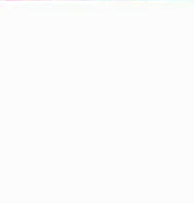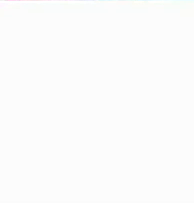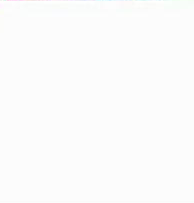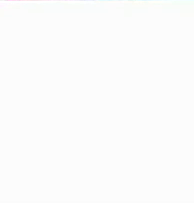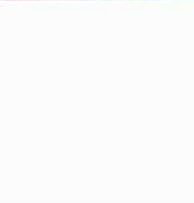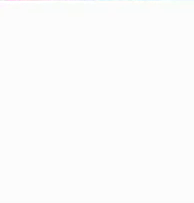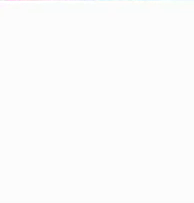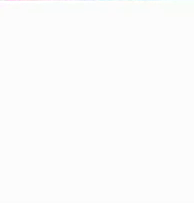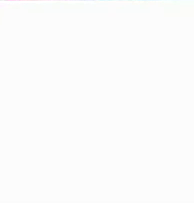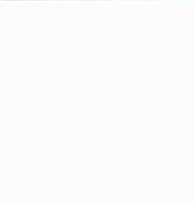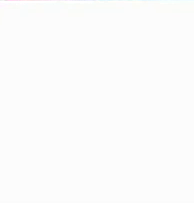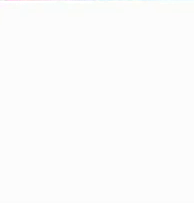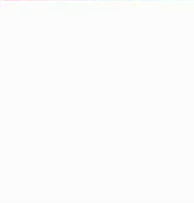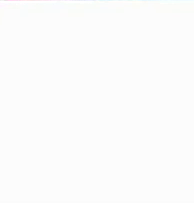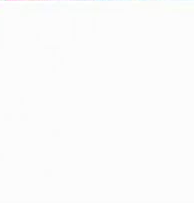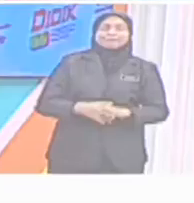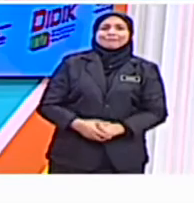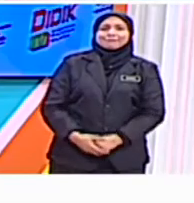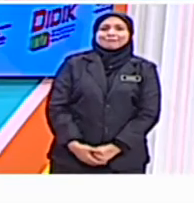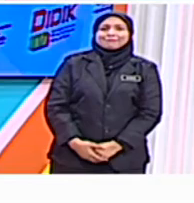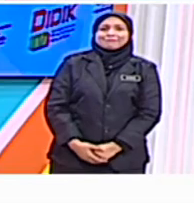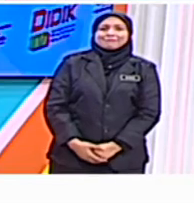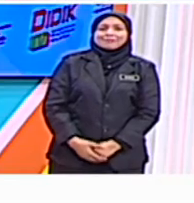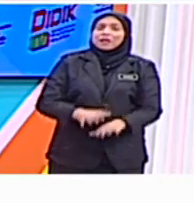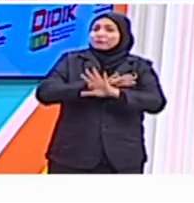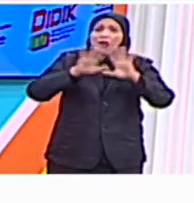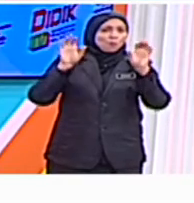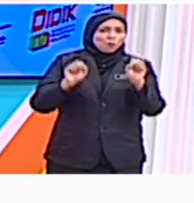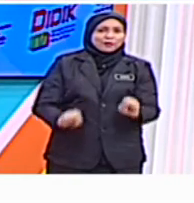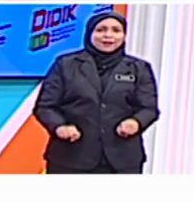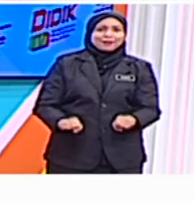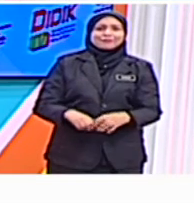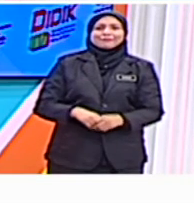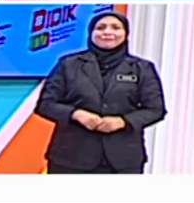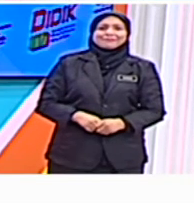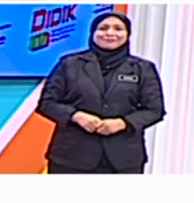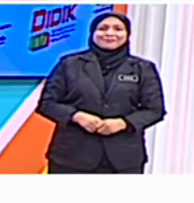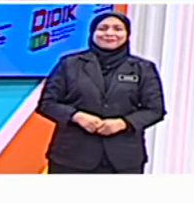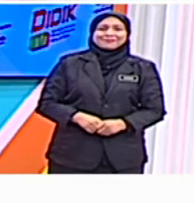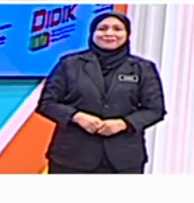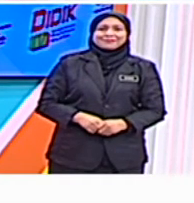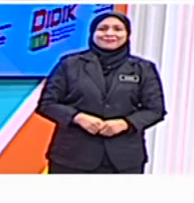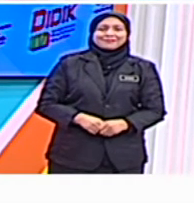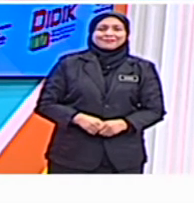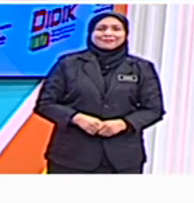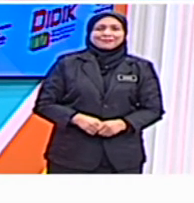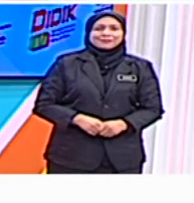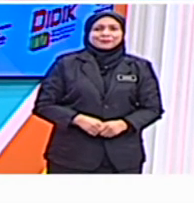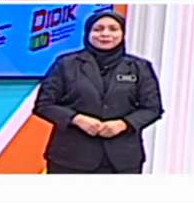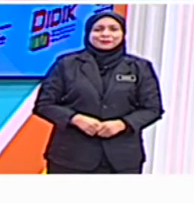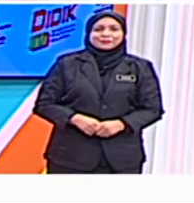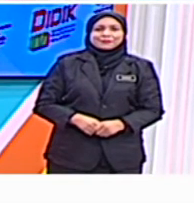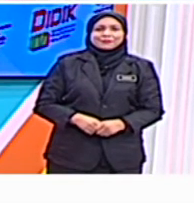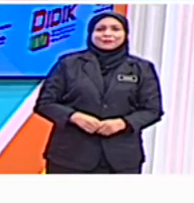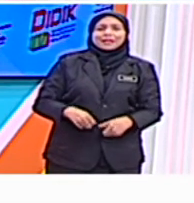atau tidak? Boleh ke tak? Cikgu pilih seorang murid-murid. Seorang murid lepas tu